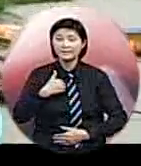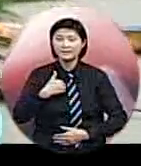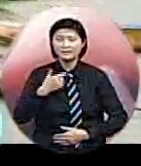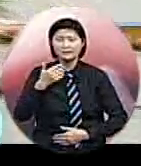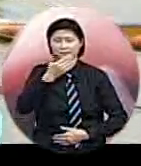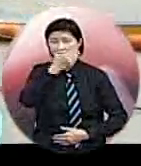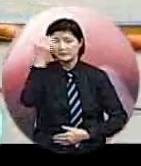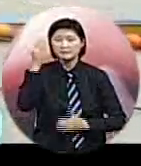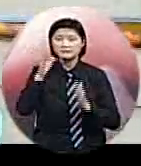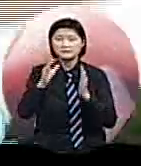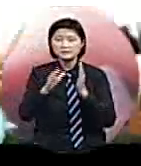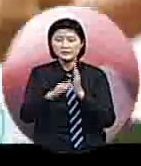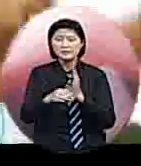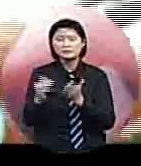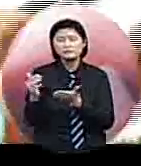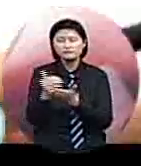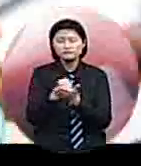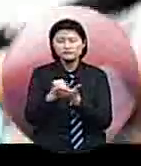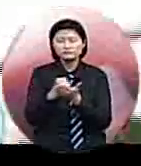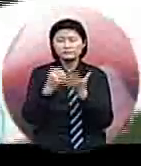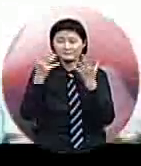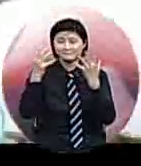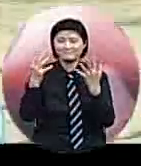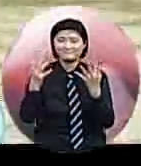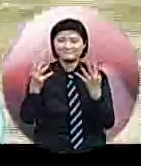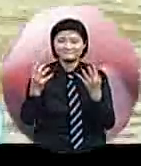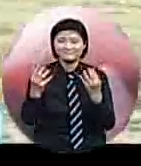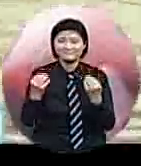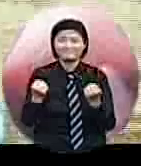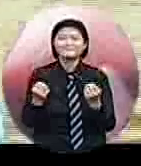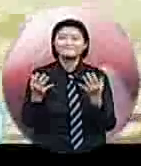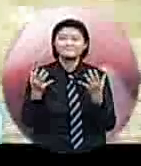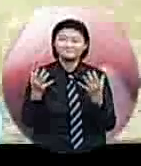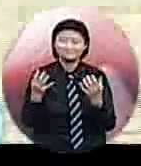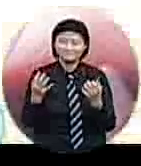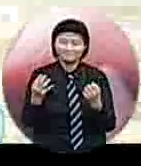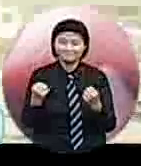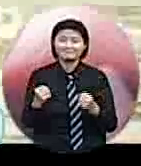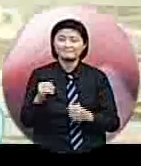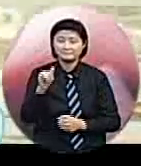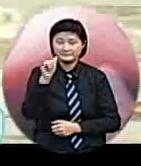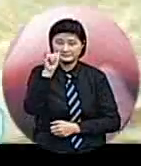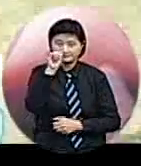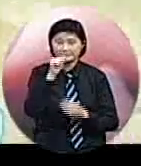나 왕년에 참 꿈도 많았다.